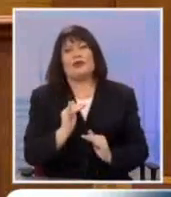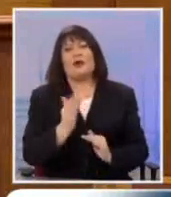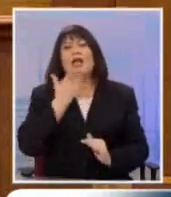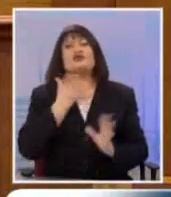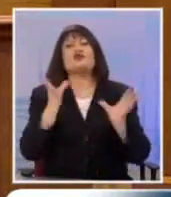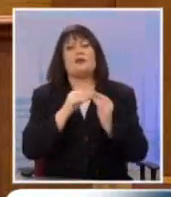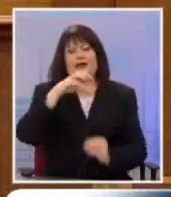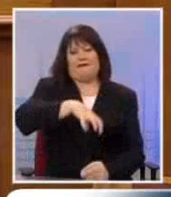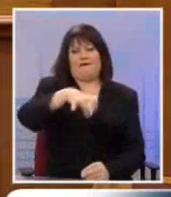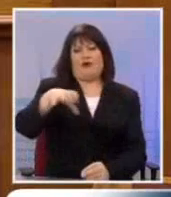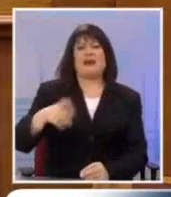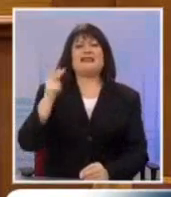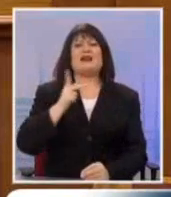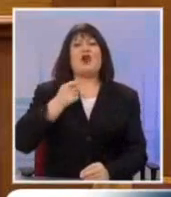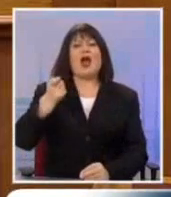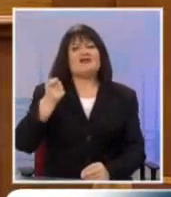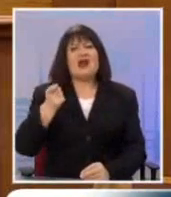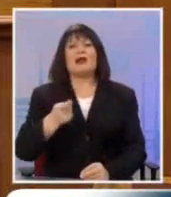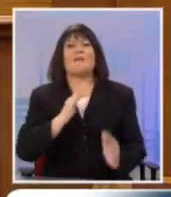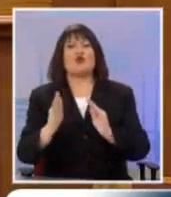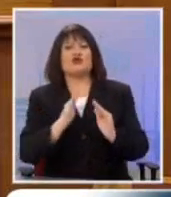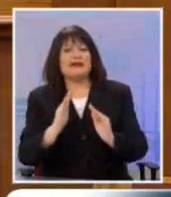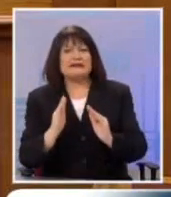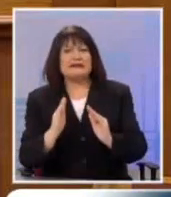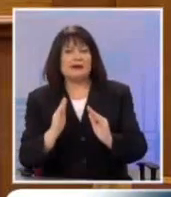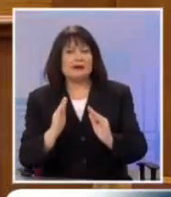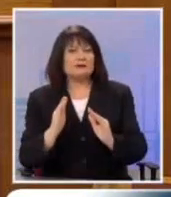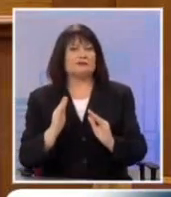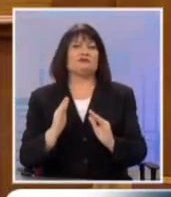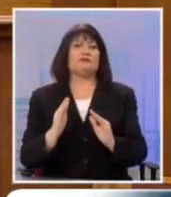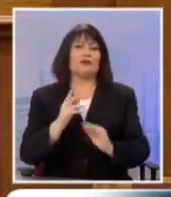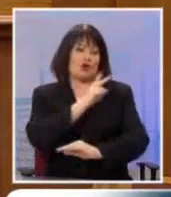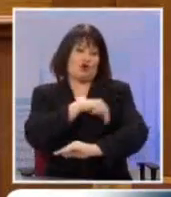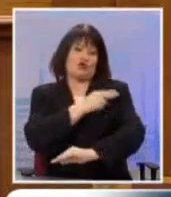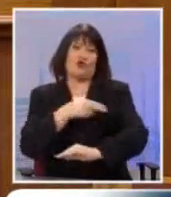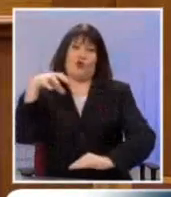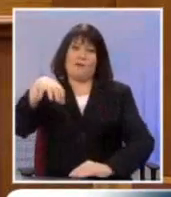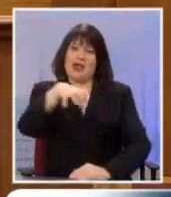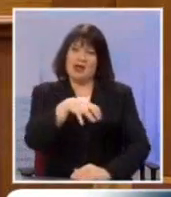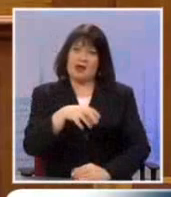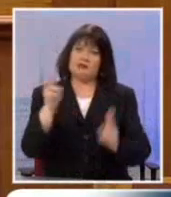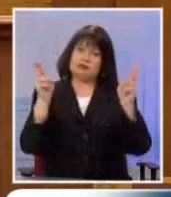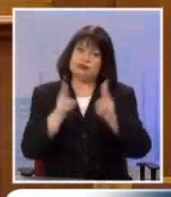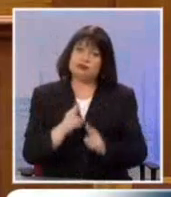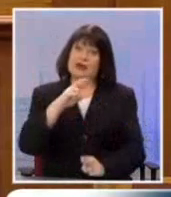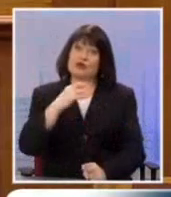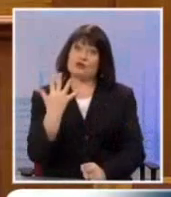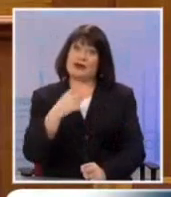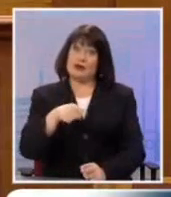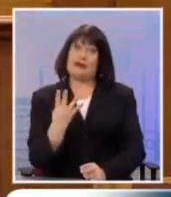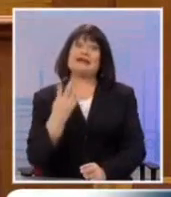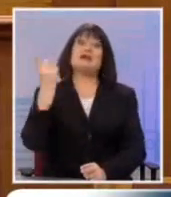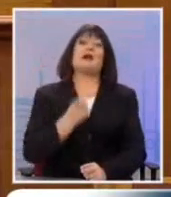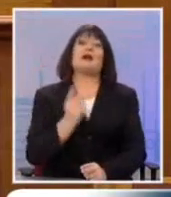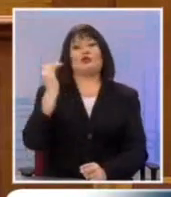των φορέων κοινωνικής ασφάλισης, κοινωνικής προστασίας και των νοσοκομείων έχουν περικοπεί κατά